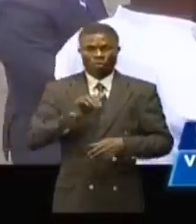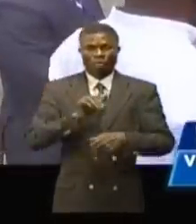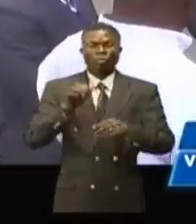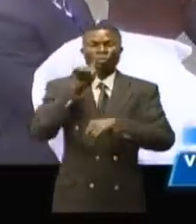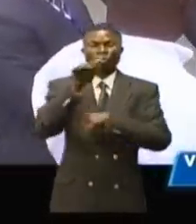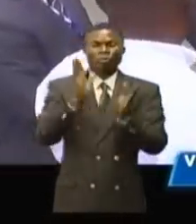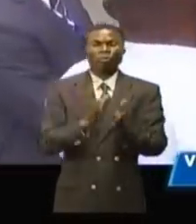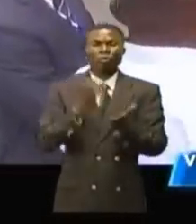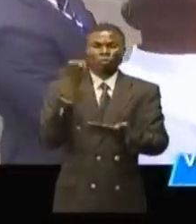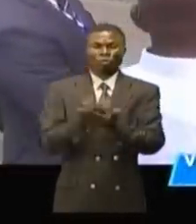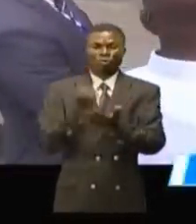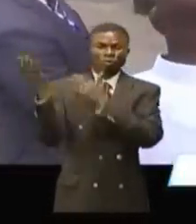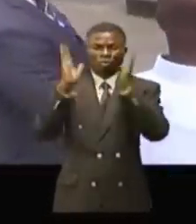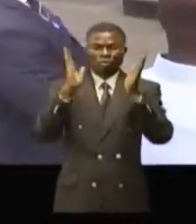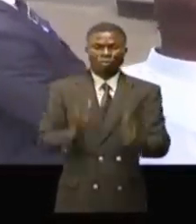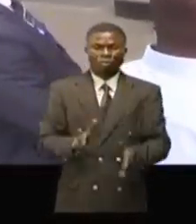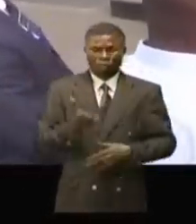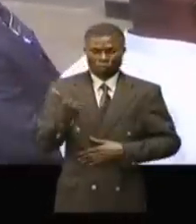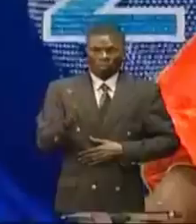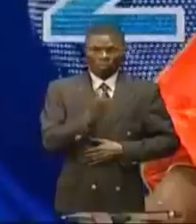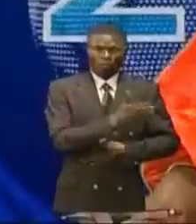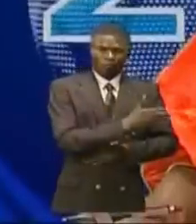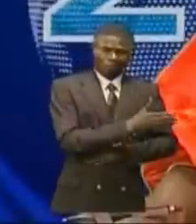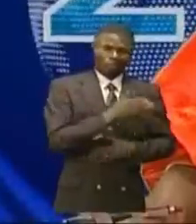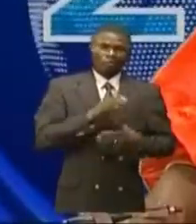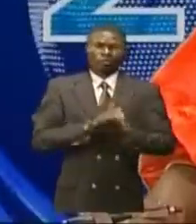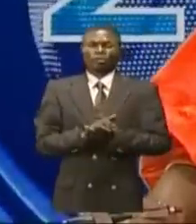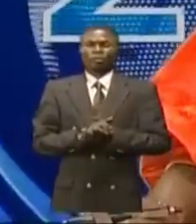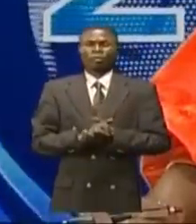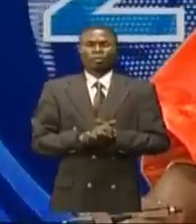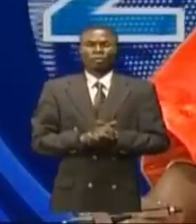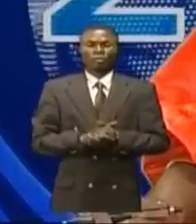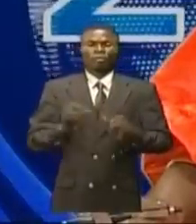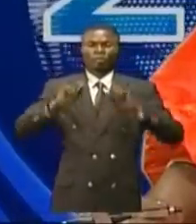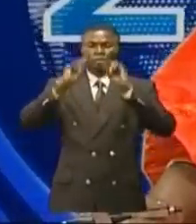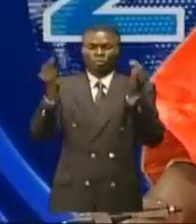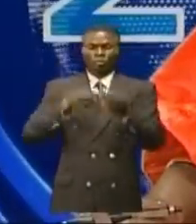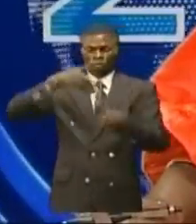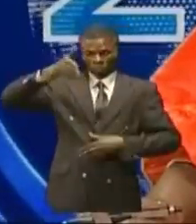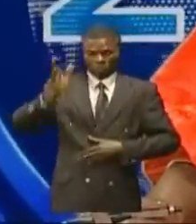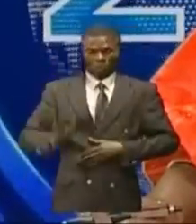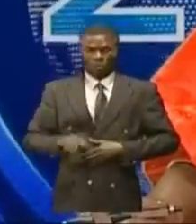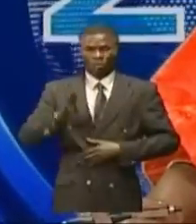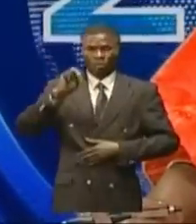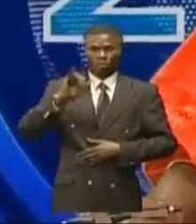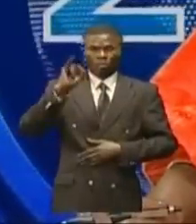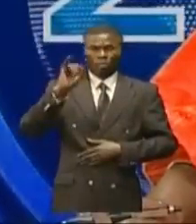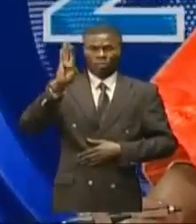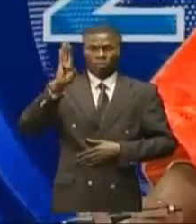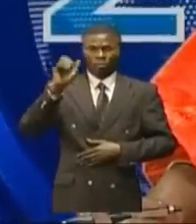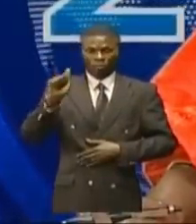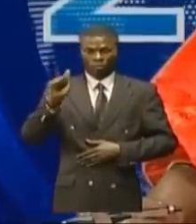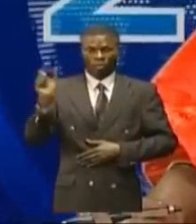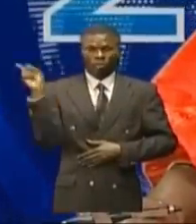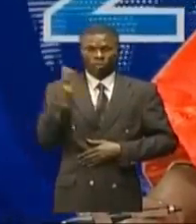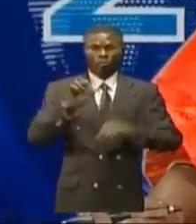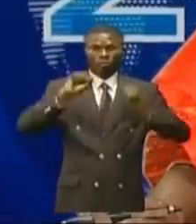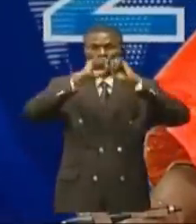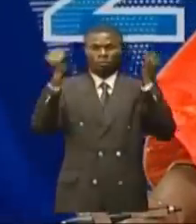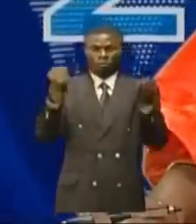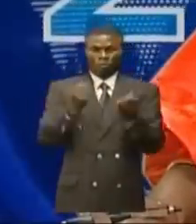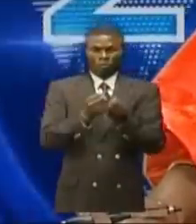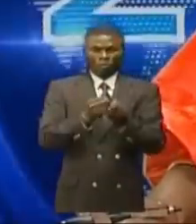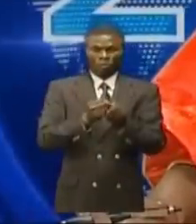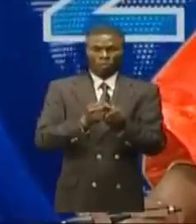techniques et l'administrateur Touérena. Une délégation des experts de la MIBAC accompagnée le directeur général de la société